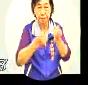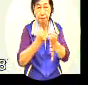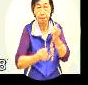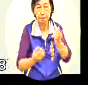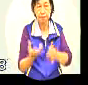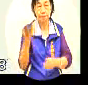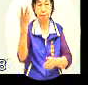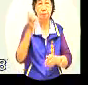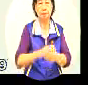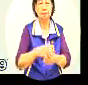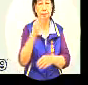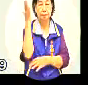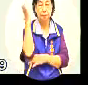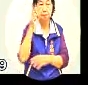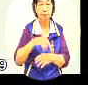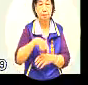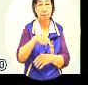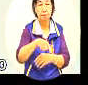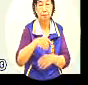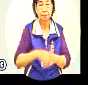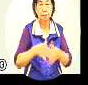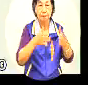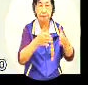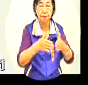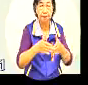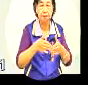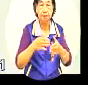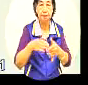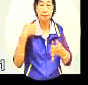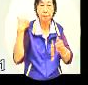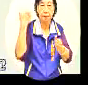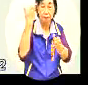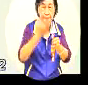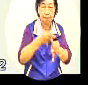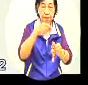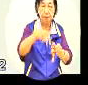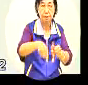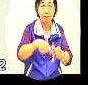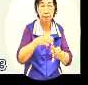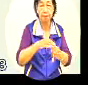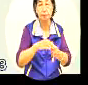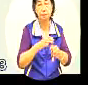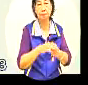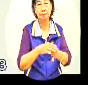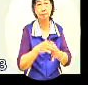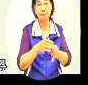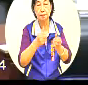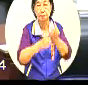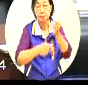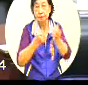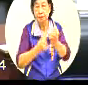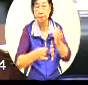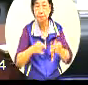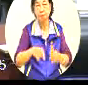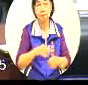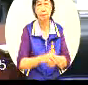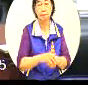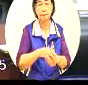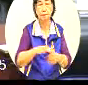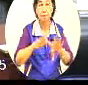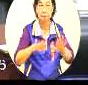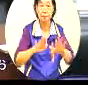他们的责任。好，这是公立托婴这第一个部分。那么在本席的辖区呢，目前有所谓的闲置